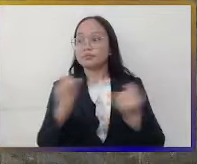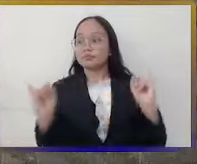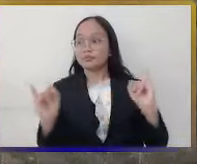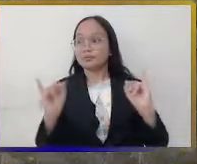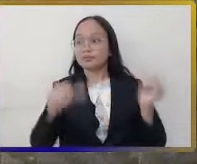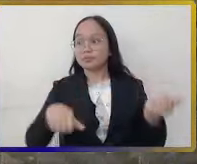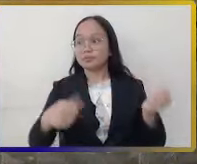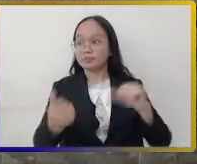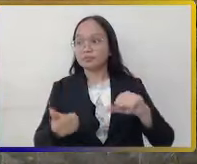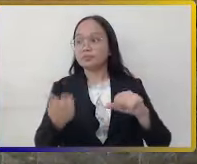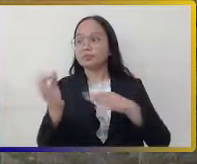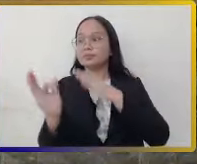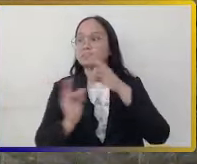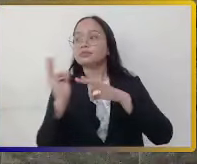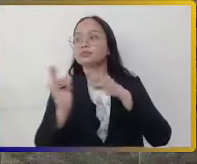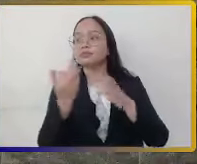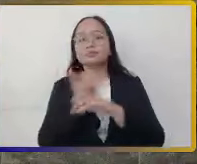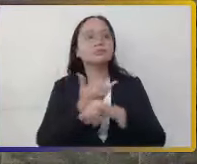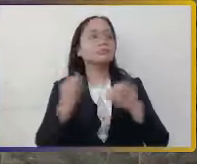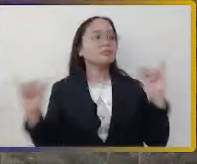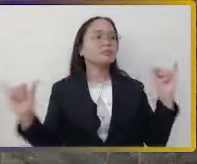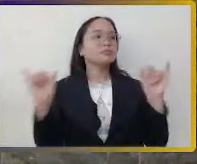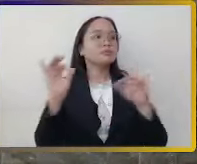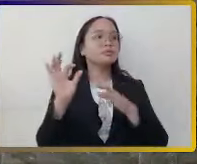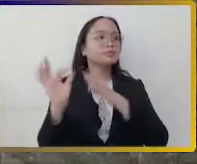Fellowship. Alright? Independent pero fellowship.